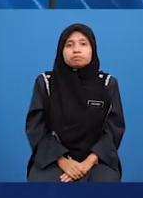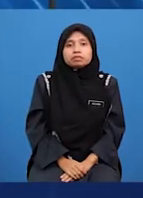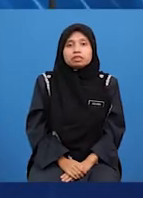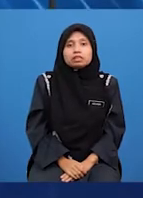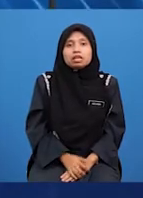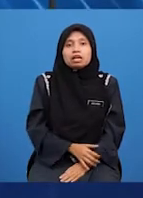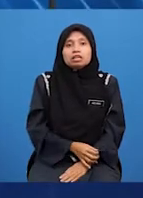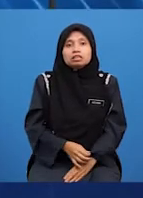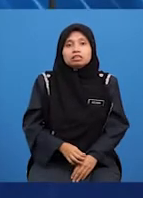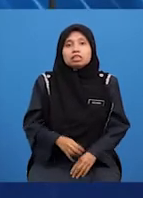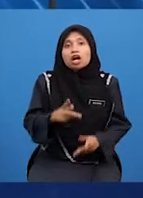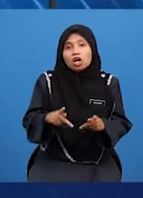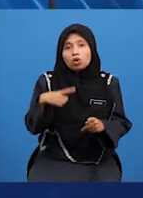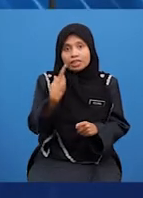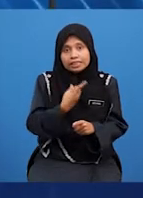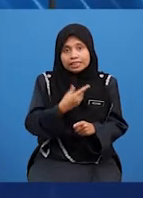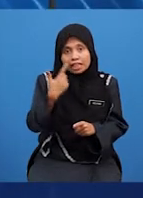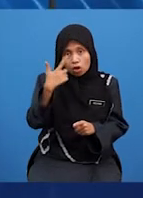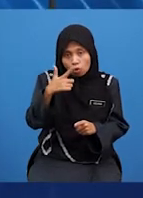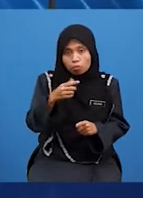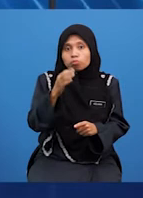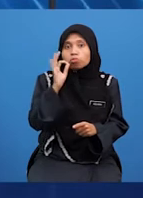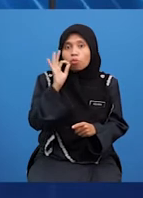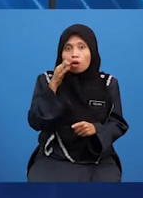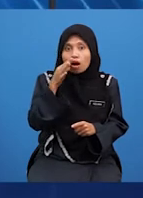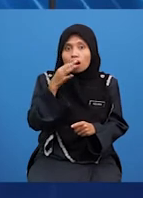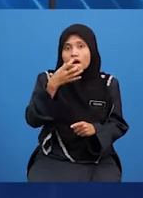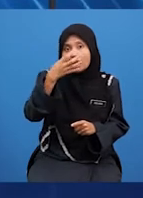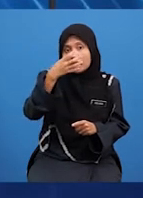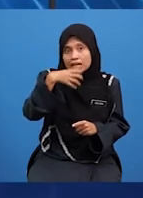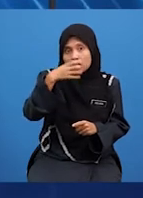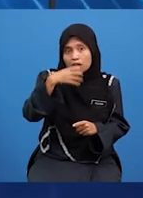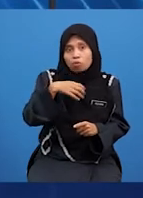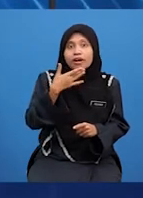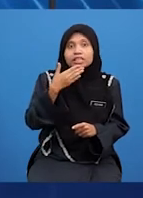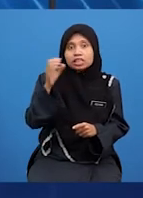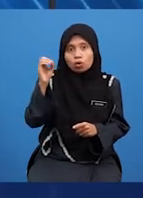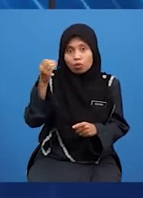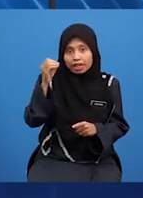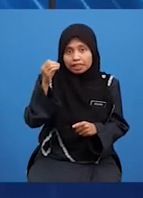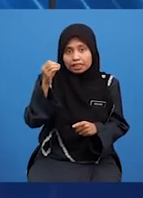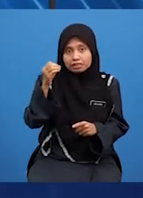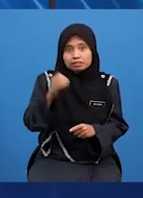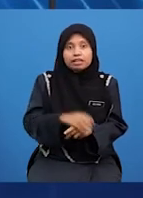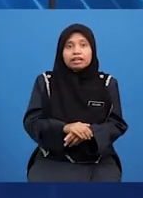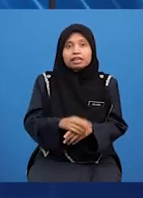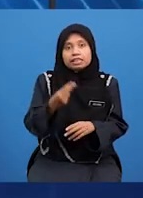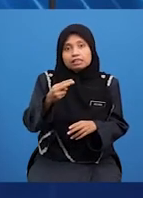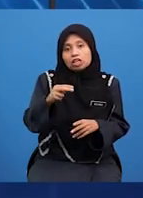Sebab kalau kelihat juga buah nanas itu berwarna oranye. Ya, kalau dikata dia tidak ada garisan atau jalinan dan juga shading yang betul, nanti jadi buah betik.